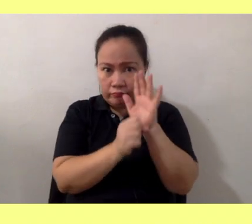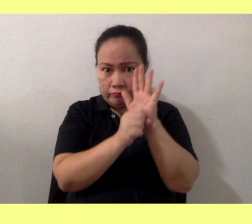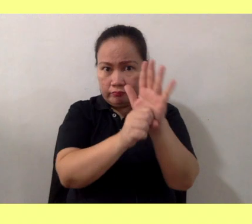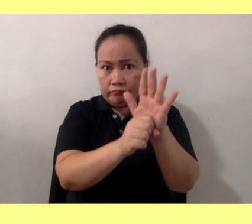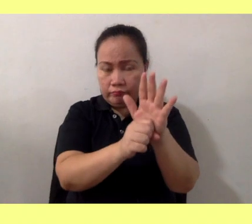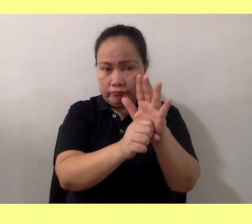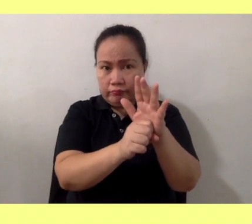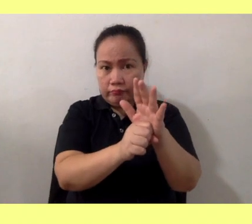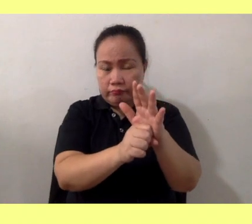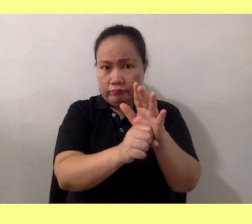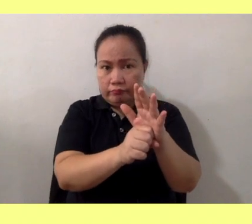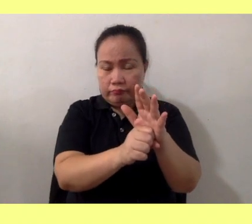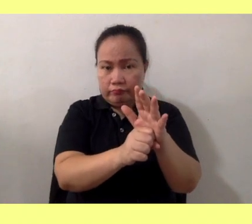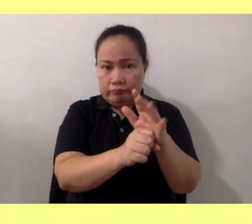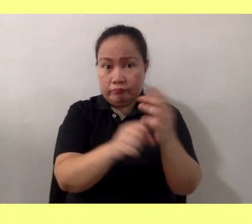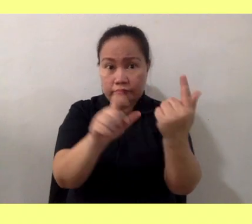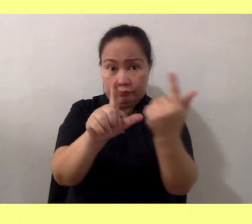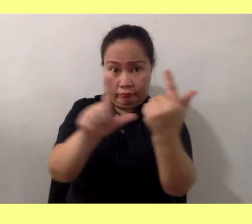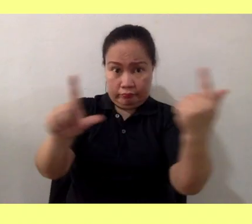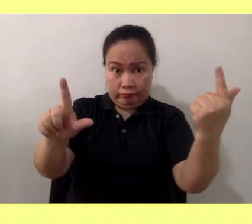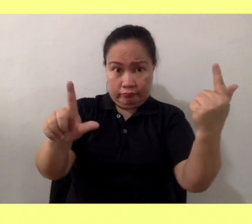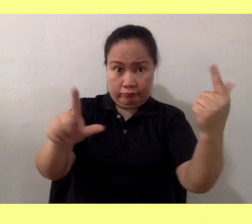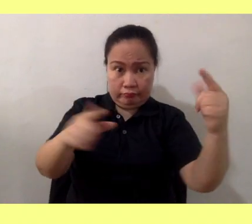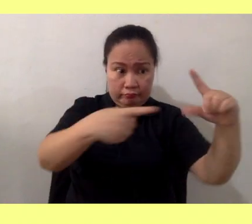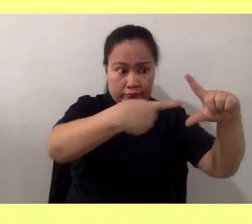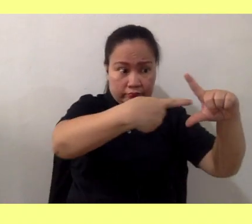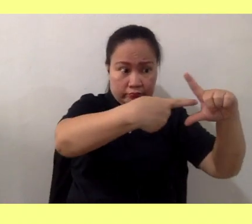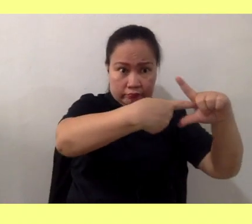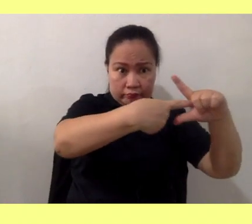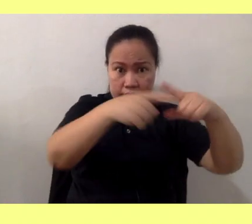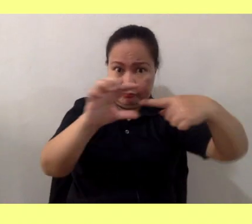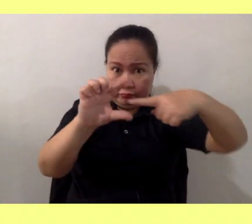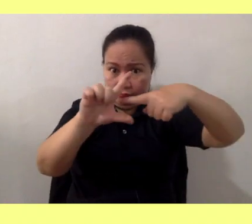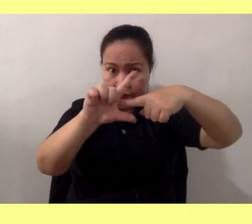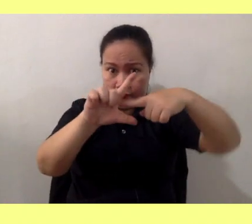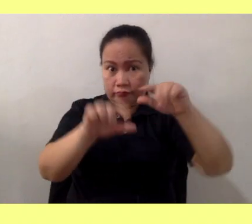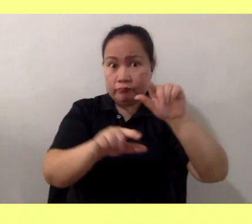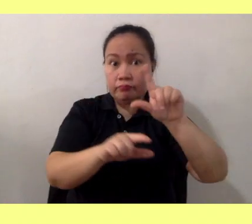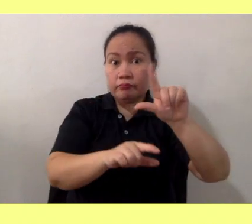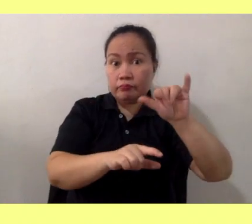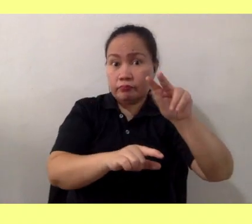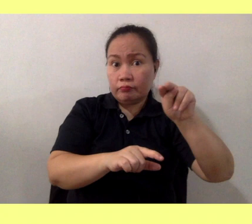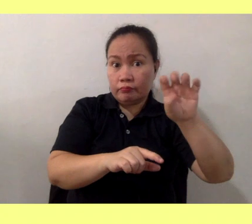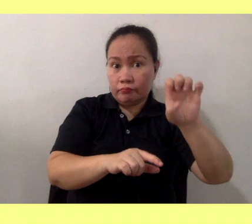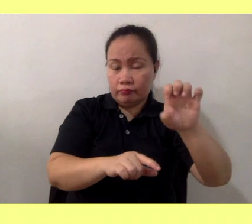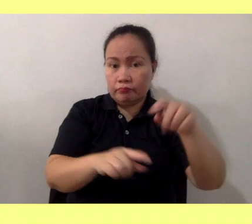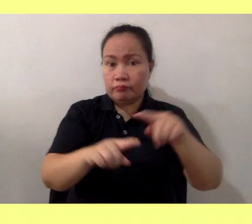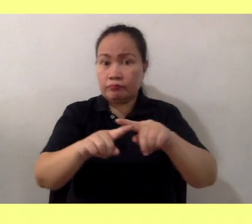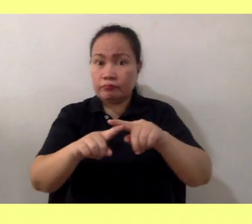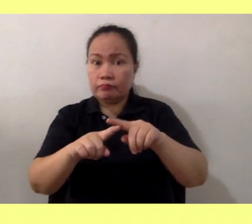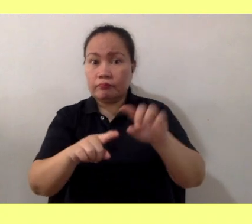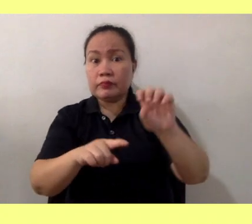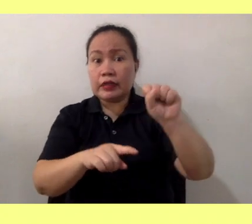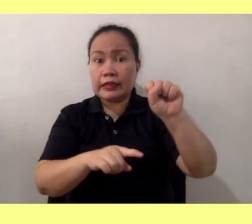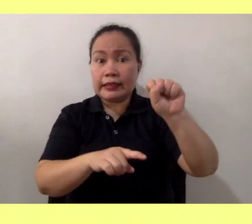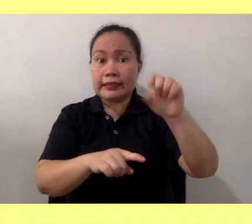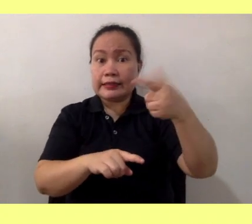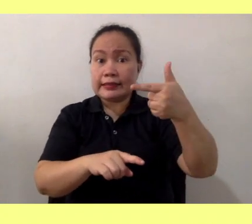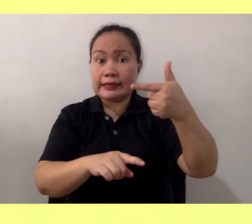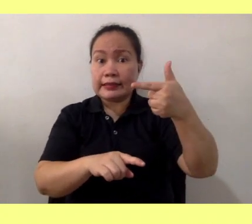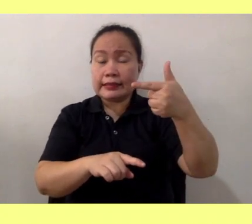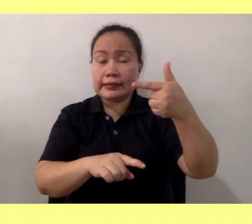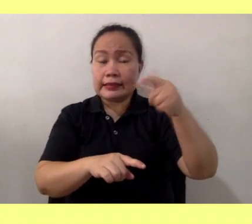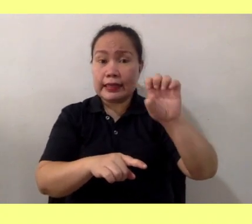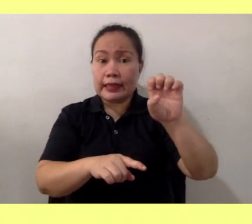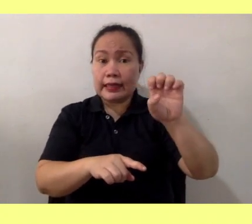ang symbol na ginamit natin. Sa line, may 2 arrowheads. Sa segment, parehong endpoint, wala kang